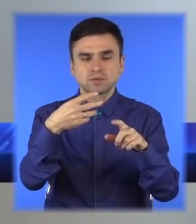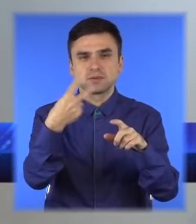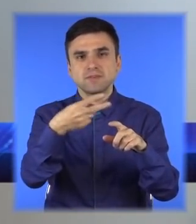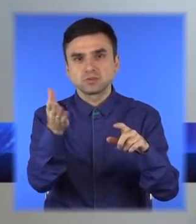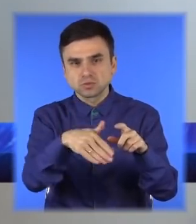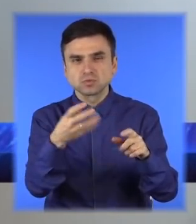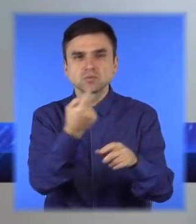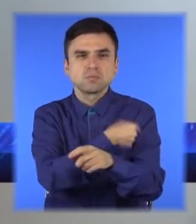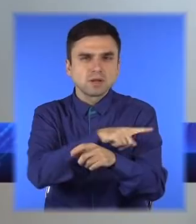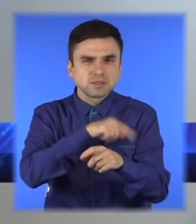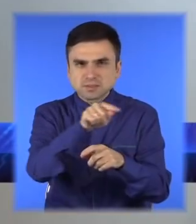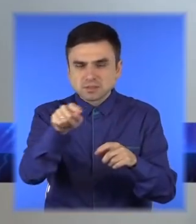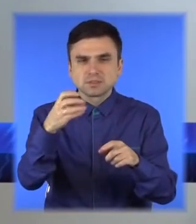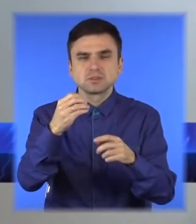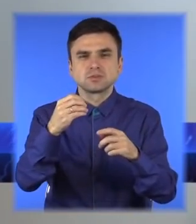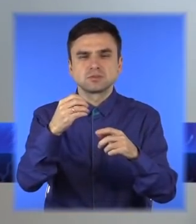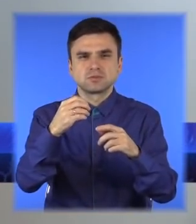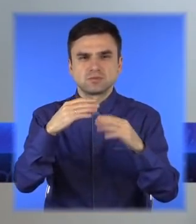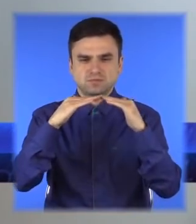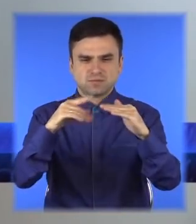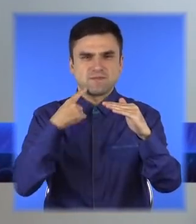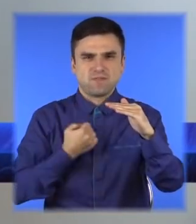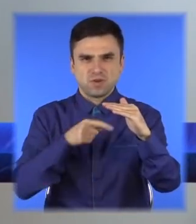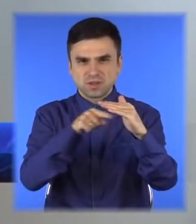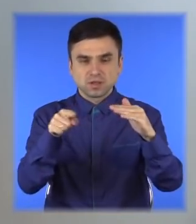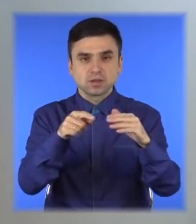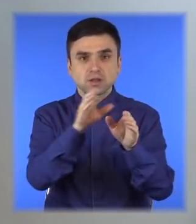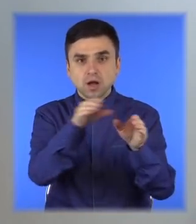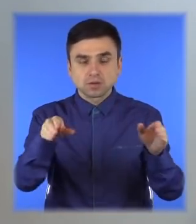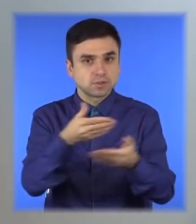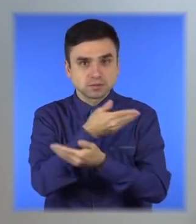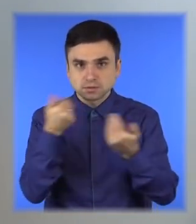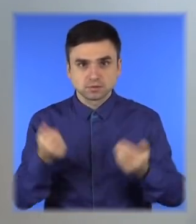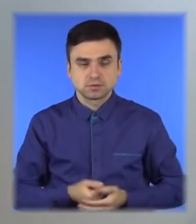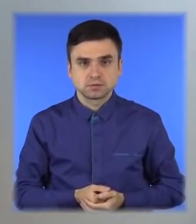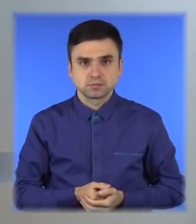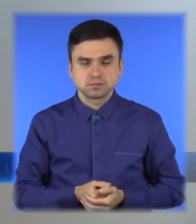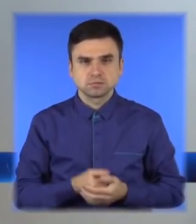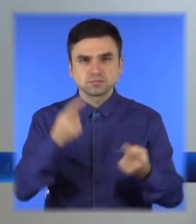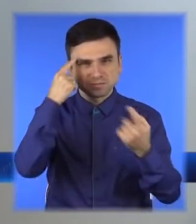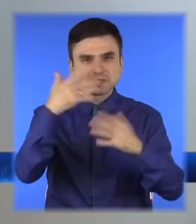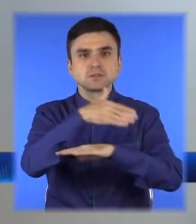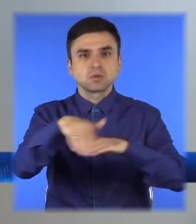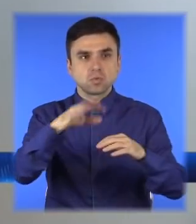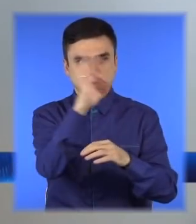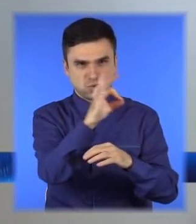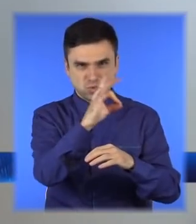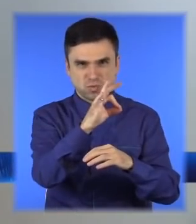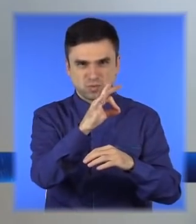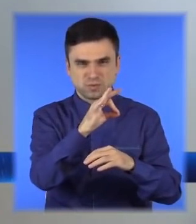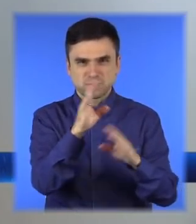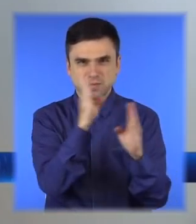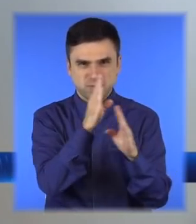І ну давайте представимо таку, на минуточку, да, всі в школі вчились, в інститутах вчились, на минуточку гаряча вода заходить в трубу температурою